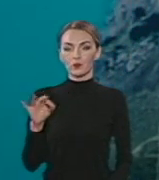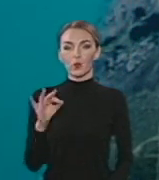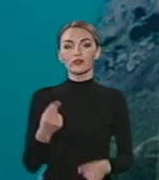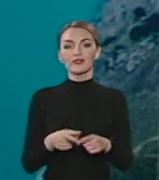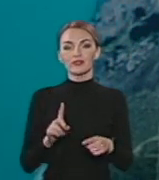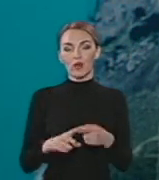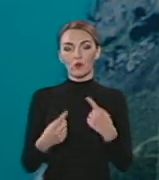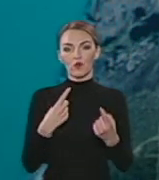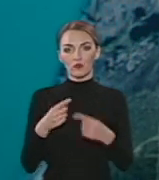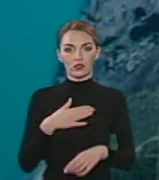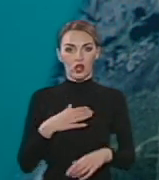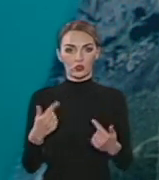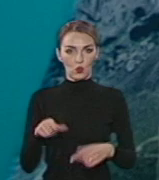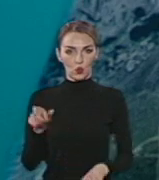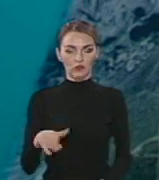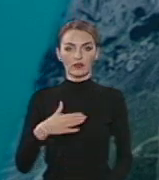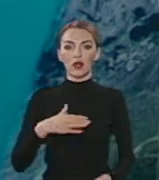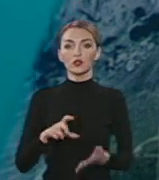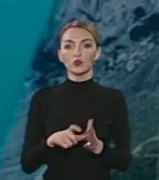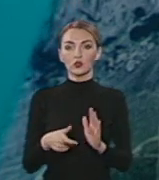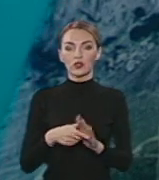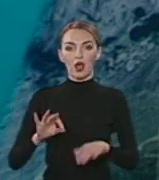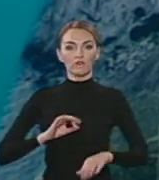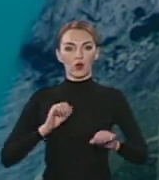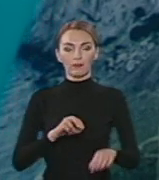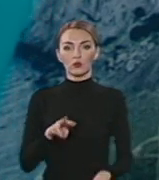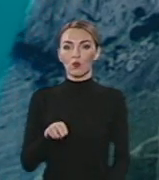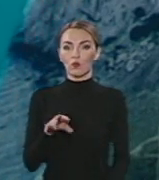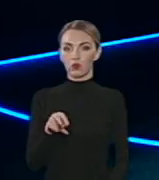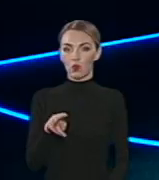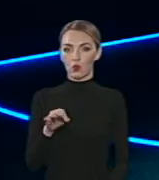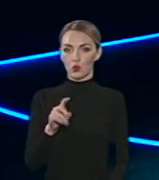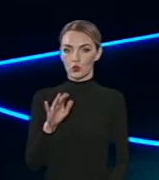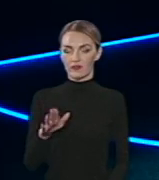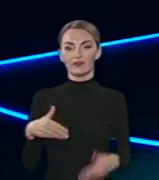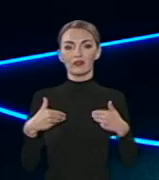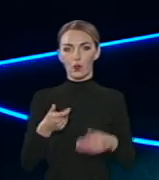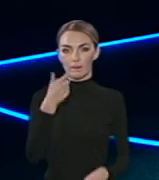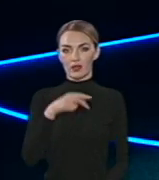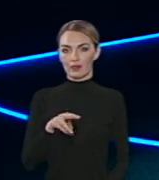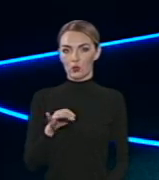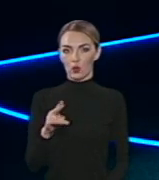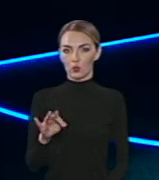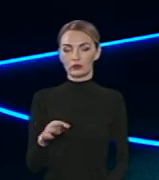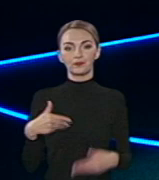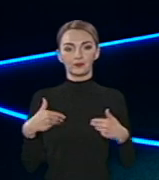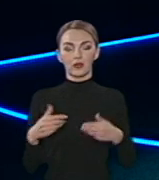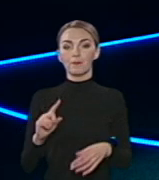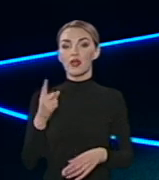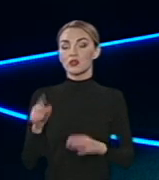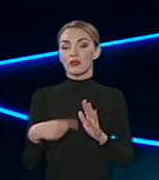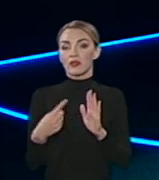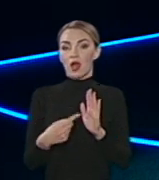ми поговоримо з нашим гостем в нашій студії, адвокат Микола Полозов. Вітаю вас, пане Микола. Здравствуйте. Ну, перше